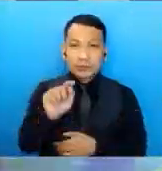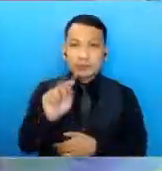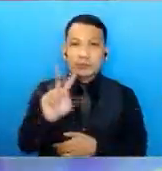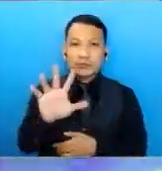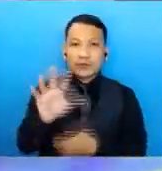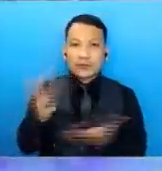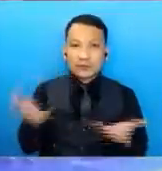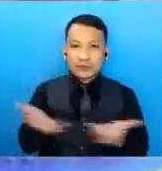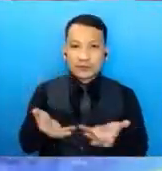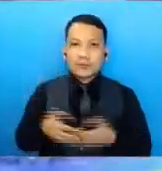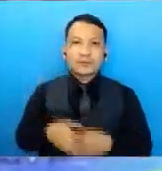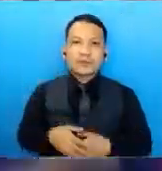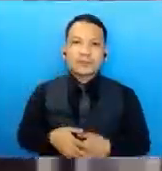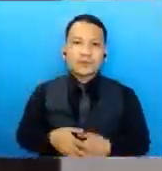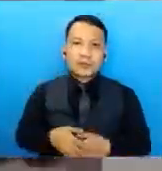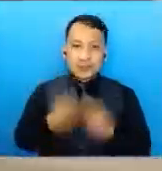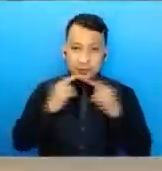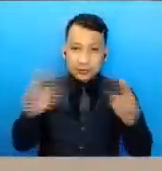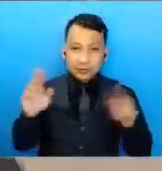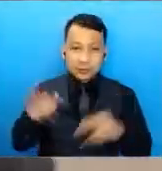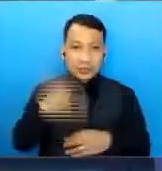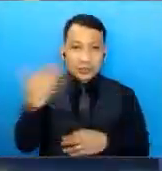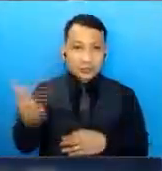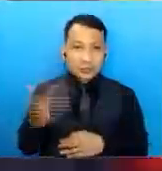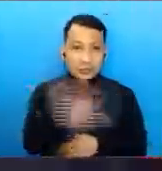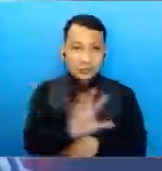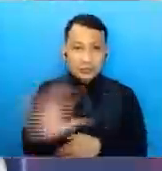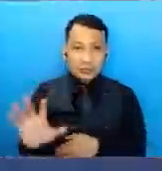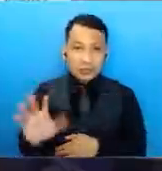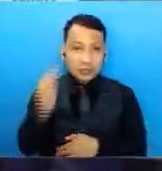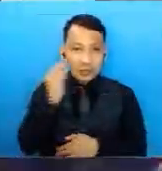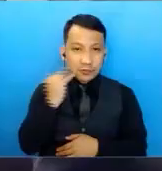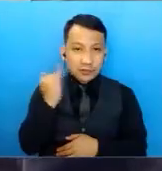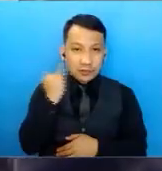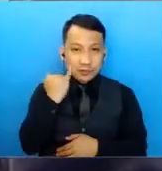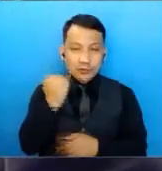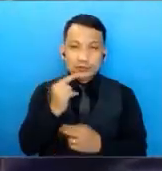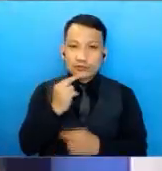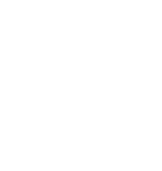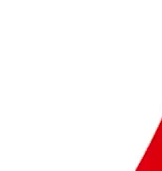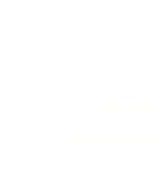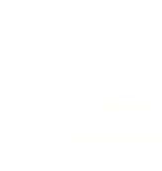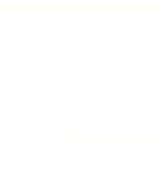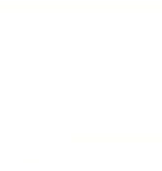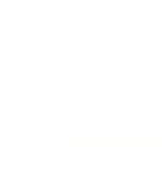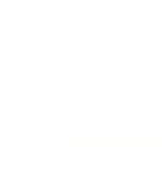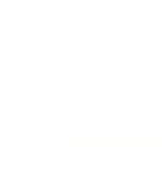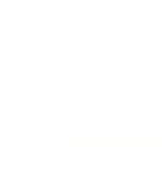Nagbabalita mula sa Frontline, MJ Marfori, News 5.